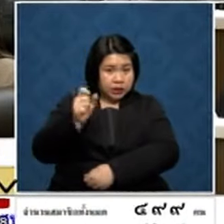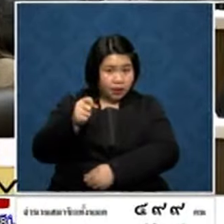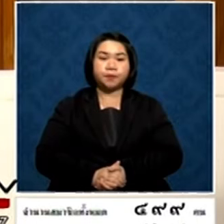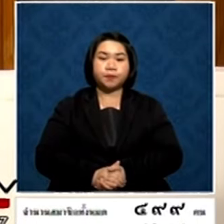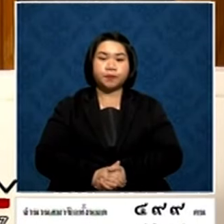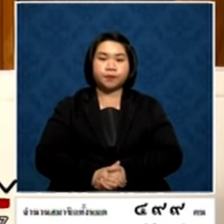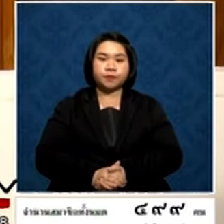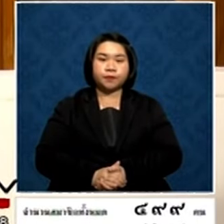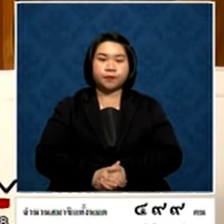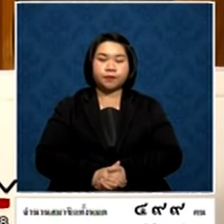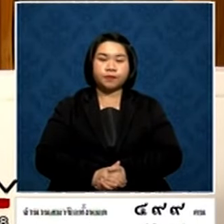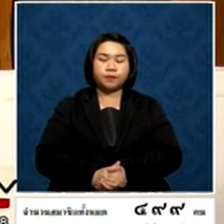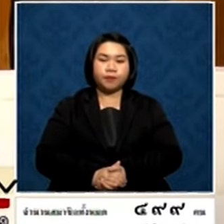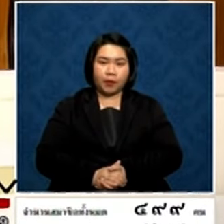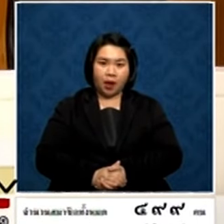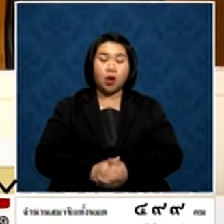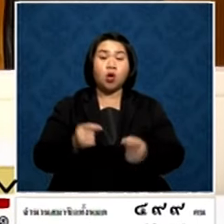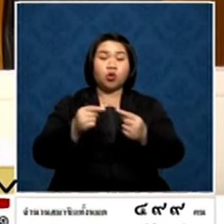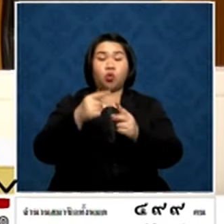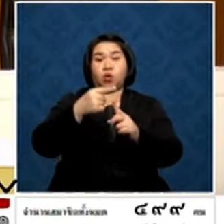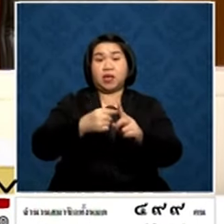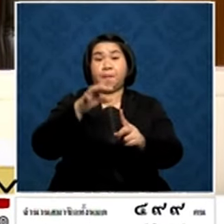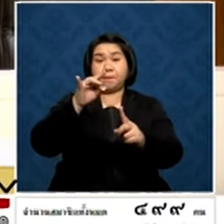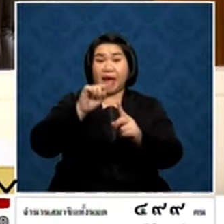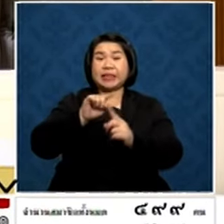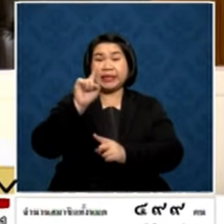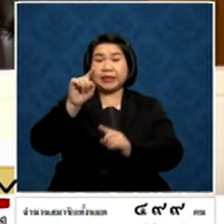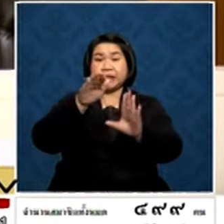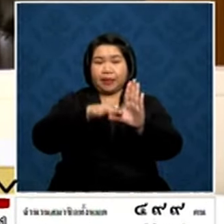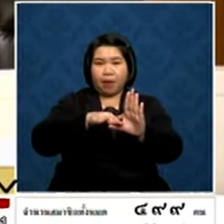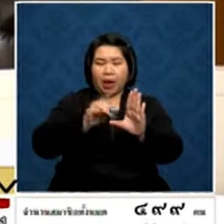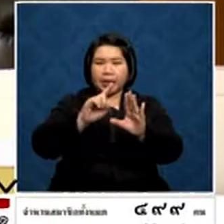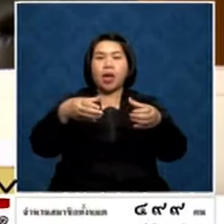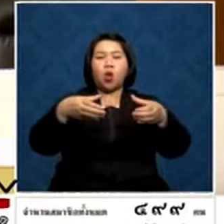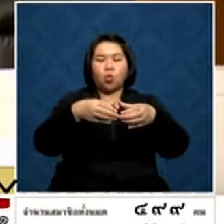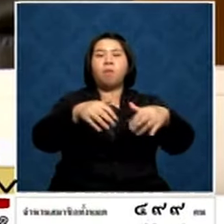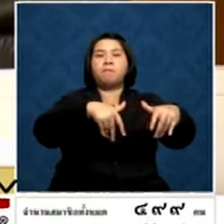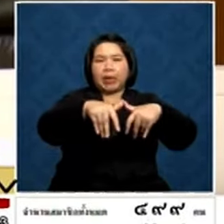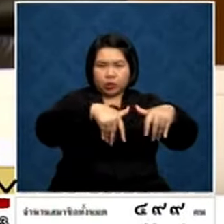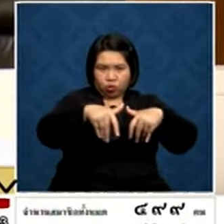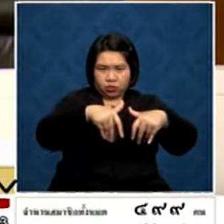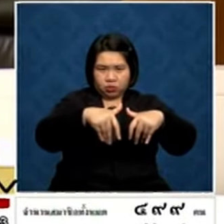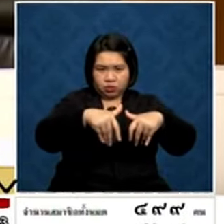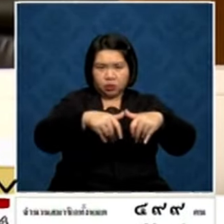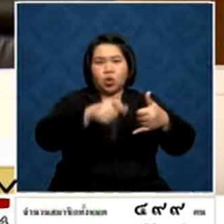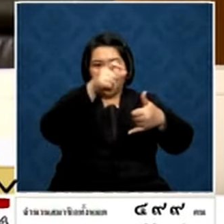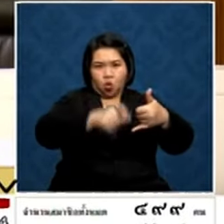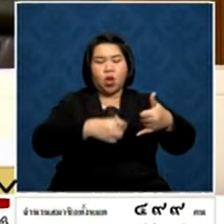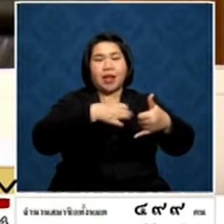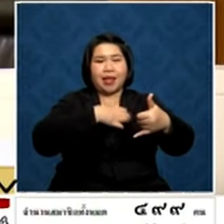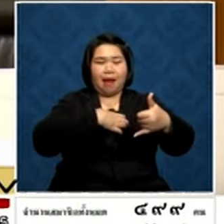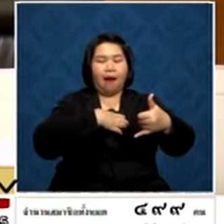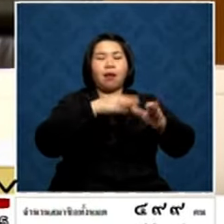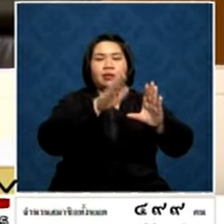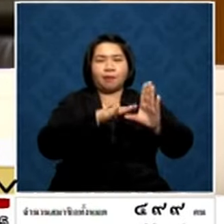ขอบคุณครับที่ลงทะเบียนวันที่ 1สิงหาคมเป็นกลุ่มประชาชนผู้ใช้สิทธิ์นะครับ